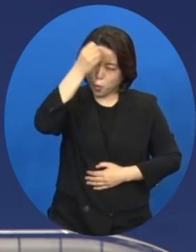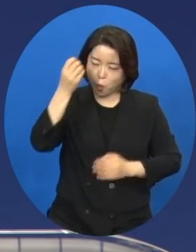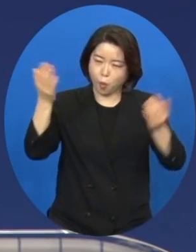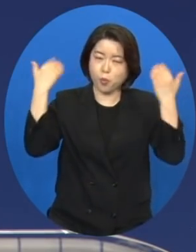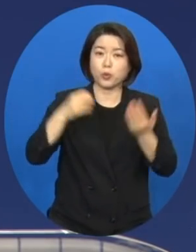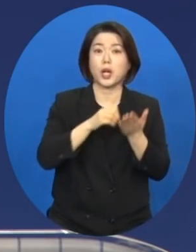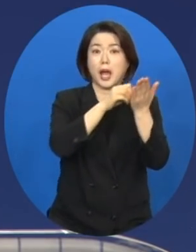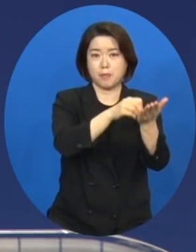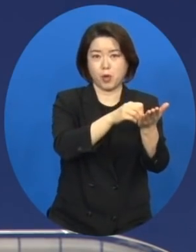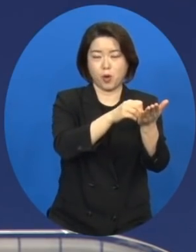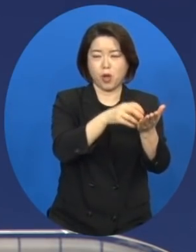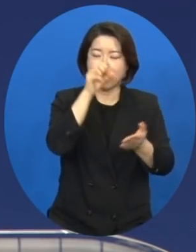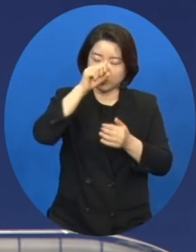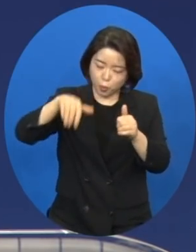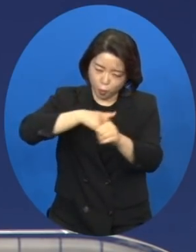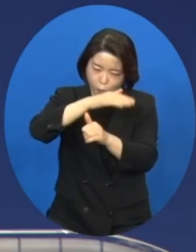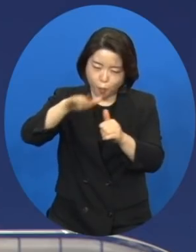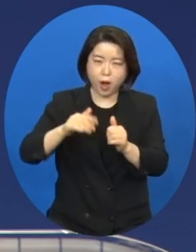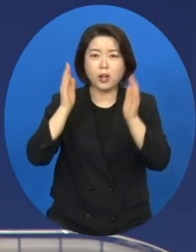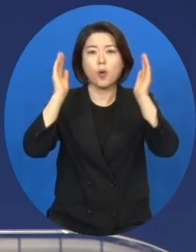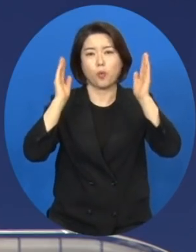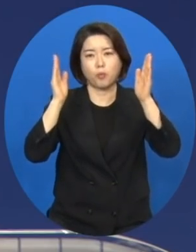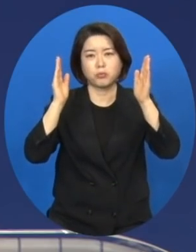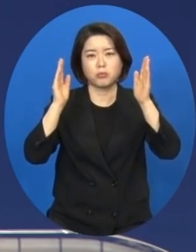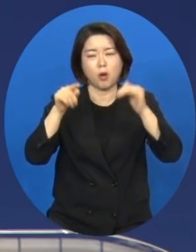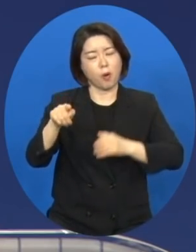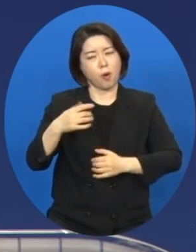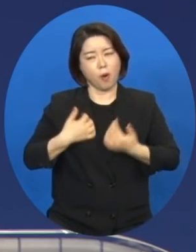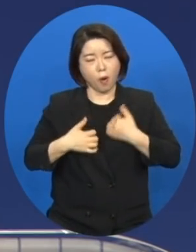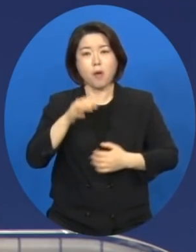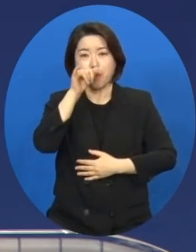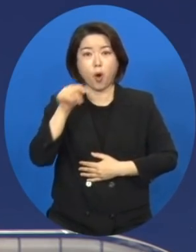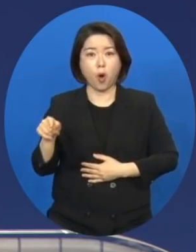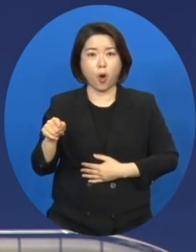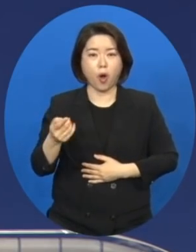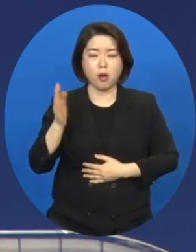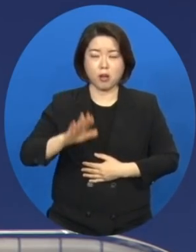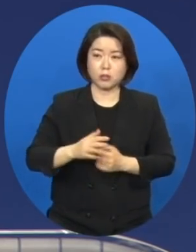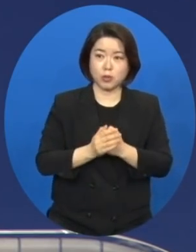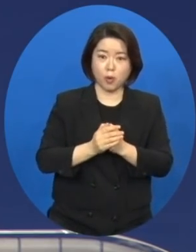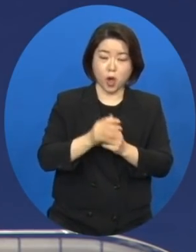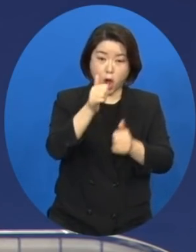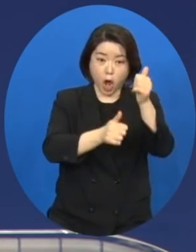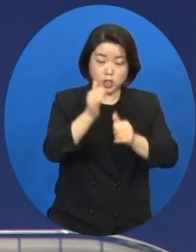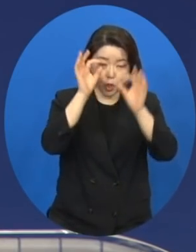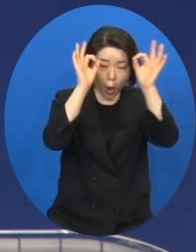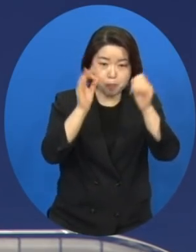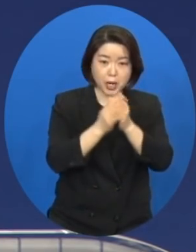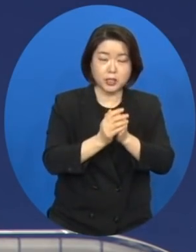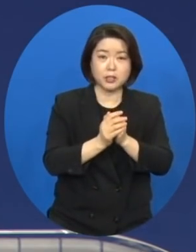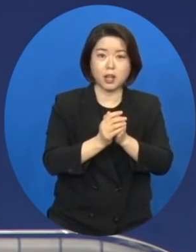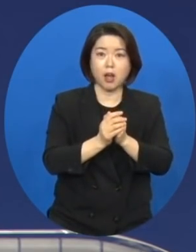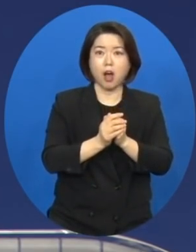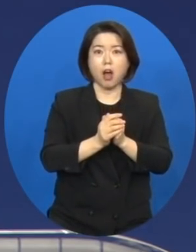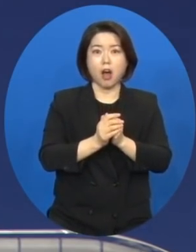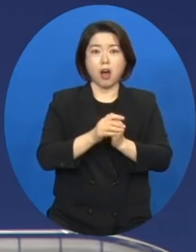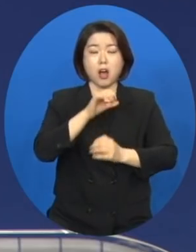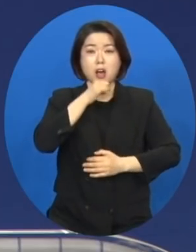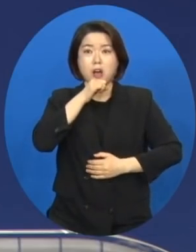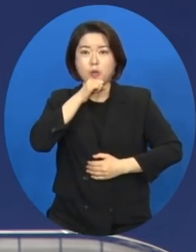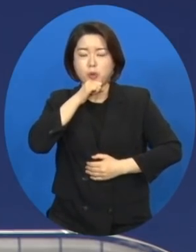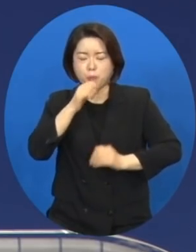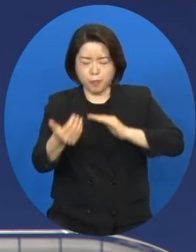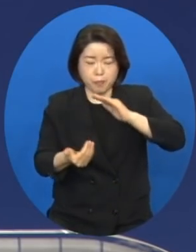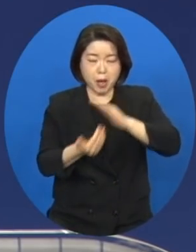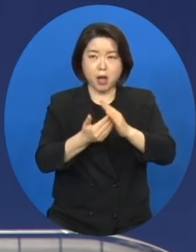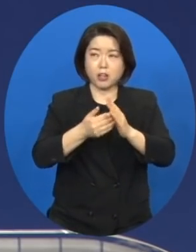했어요. 참 좋은 환경에서 공부를 해서 참 좋아했습니다. 모의고사 점수 전교에서 순위권을 찍어서 얼마나 기뻤는지 몰라요.